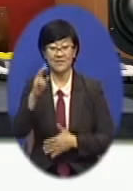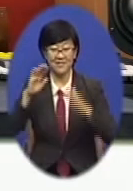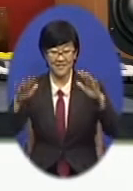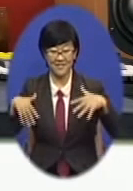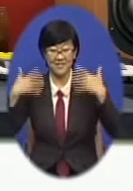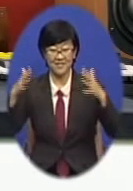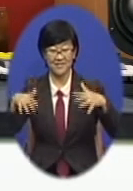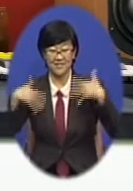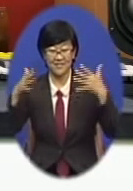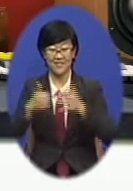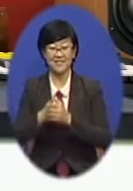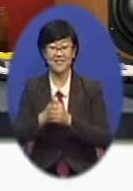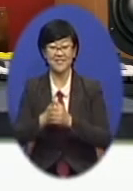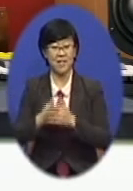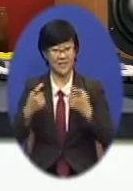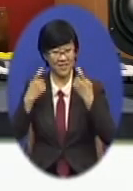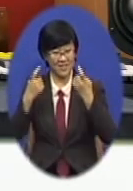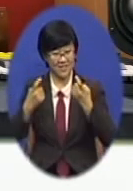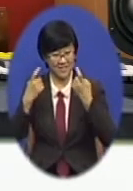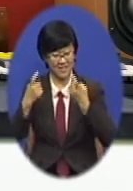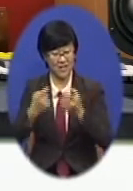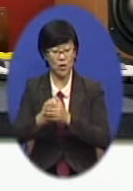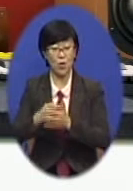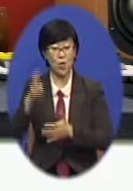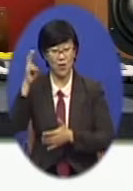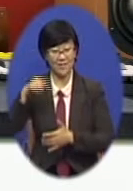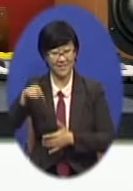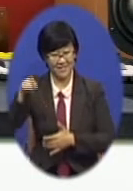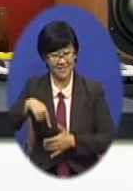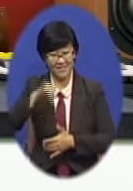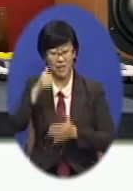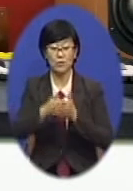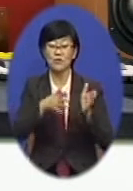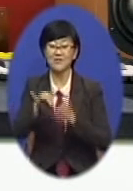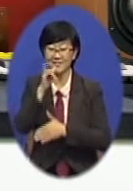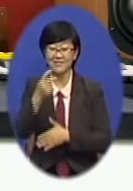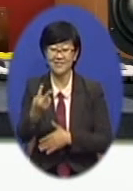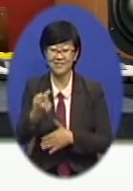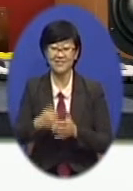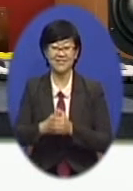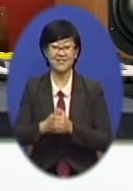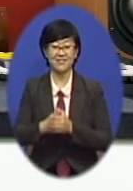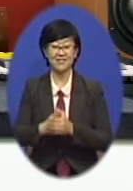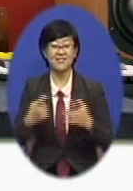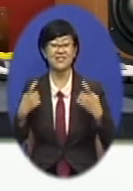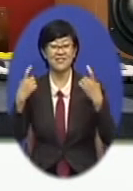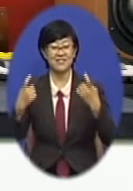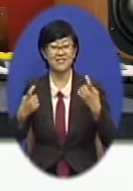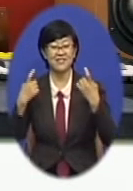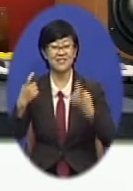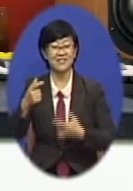가을에 무슨 어떻게 여행 갔다 오셨습니까? 아니면 지금 준비를 하고 계십니까? 가을에. 아, 여행 못 갔다